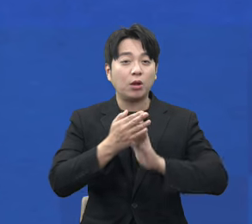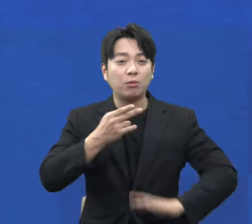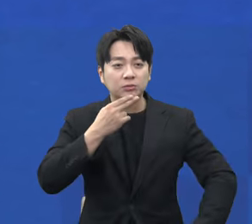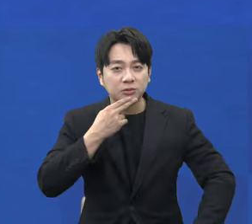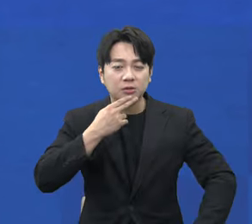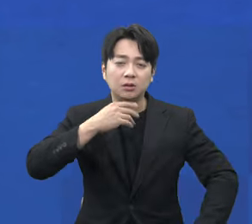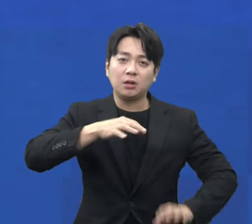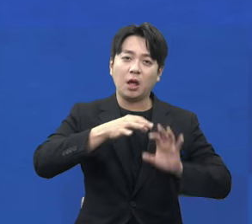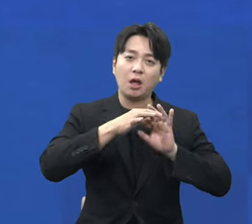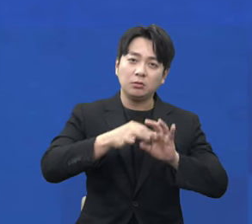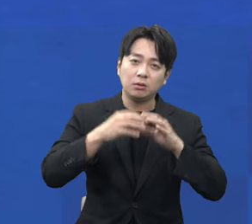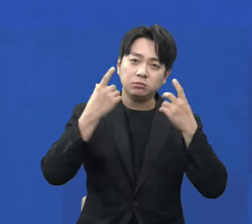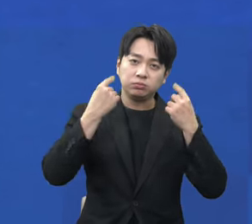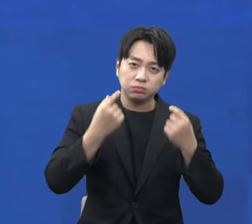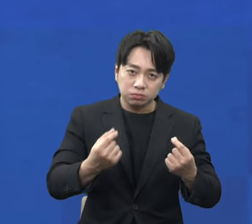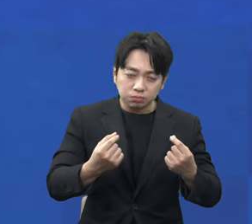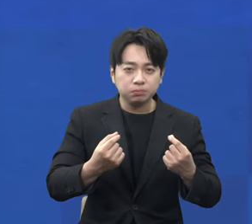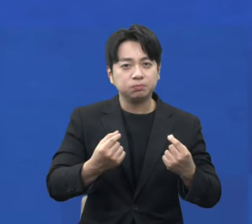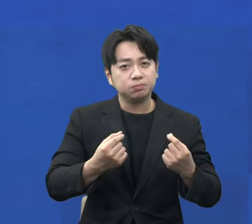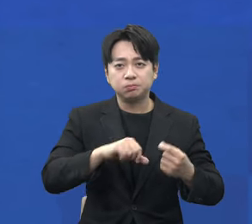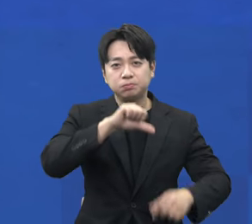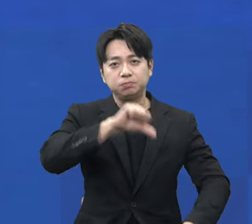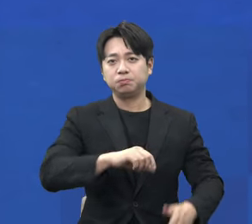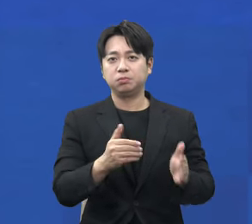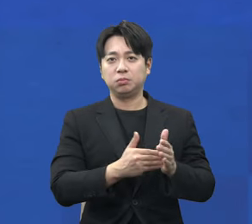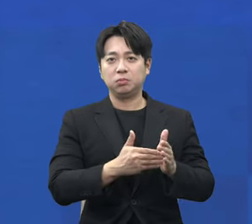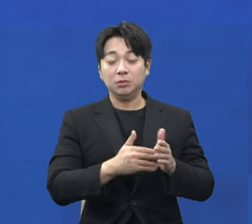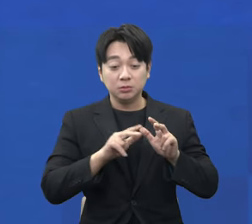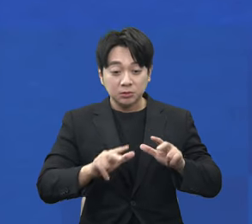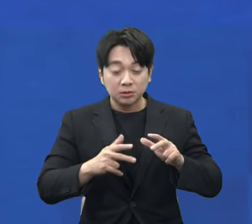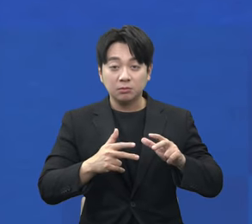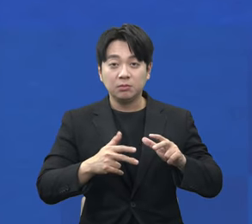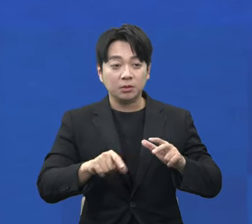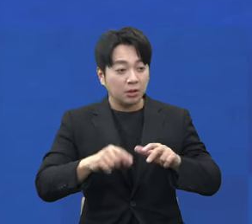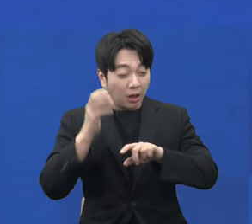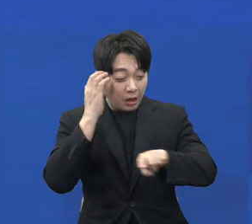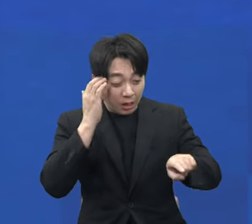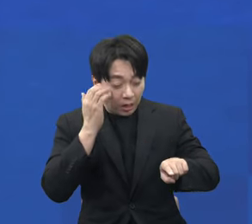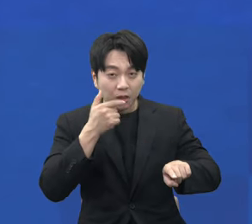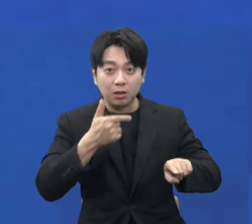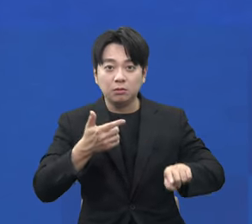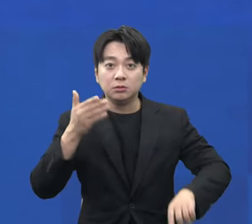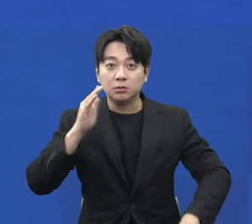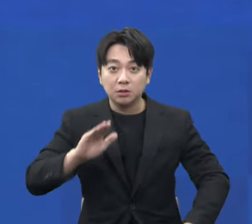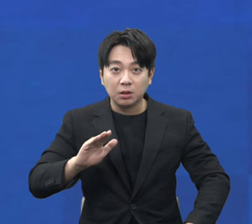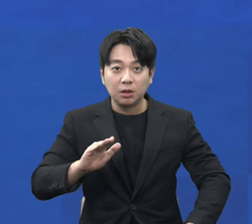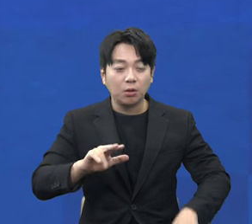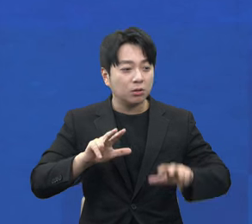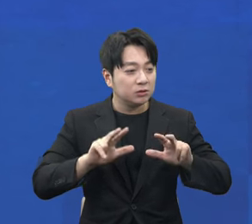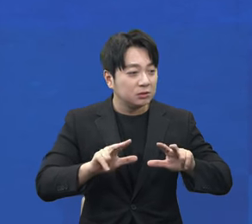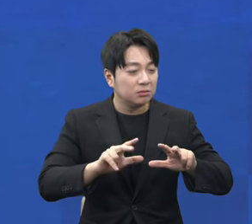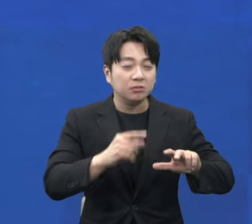당밖에서 수많은 청년들은 고통에 절교하고 있는데 우리는 당 안에서의 아귀다툼에